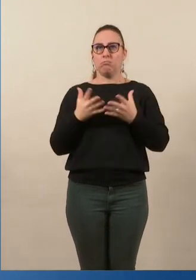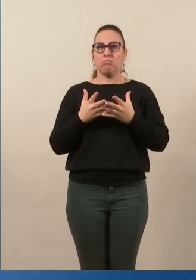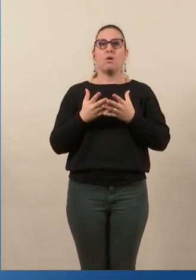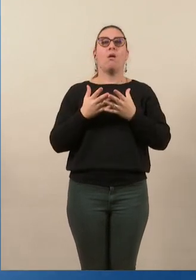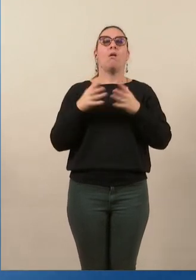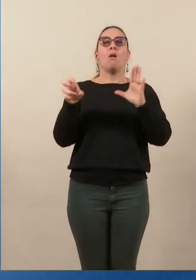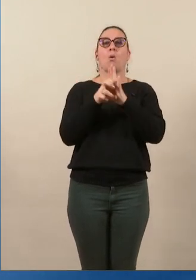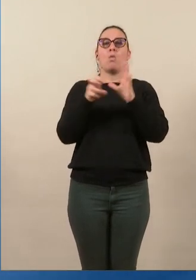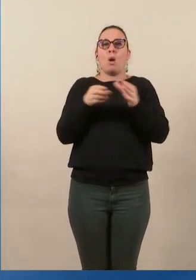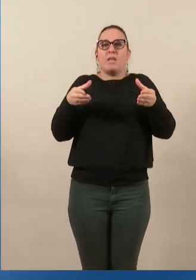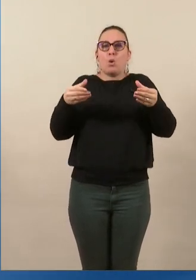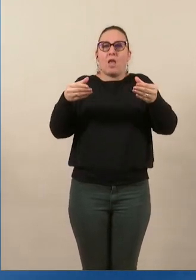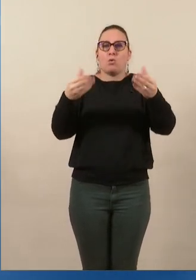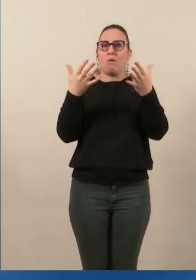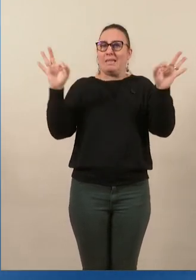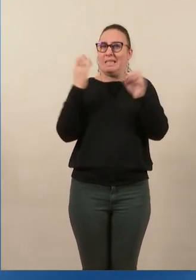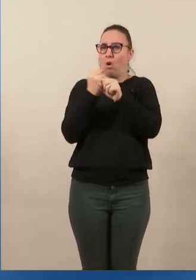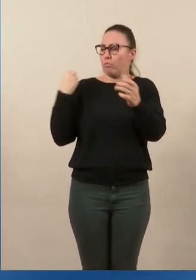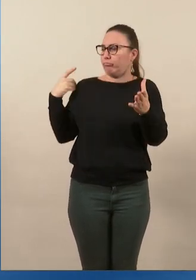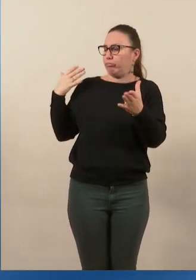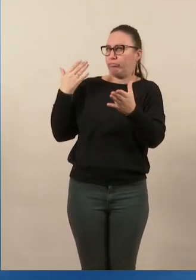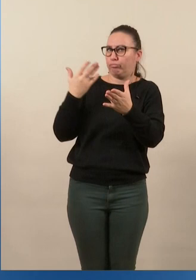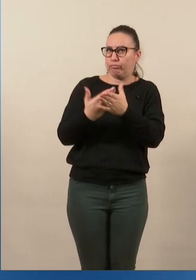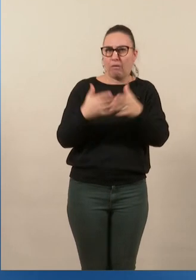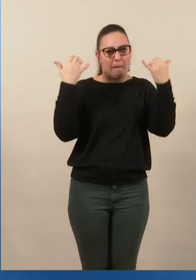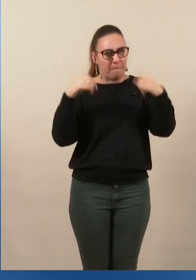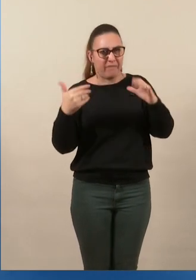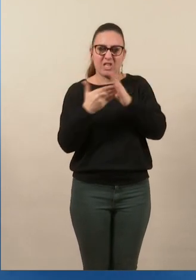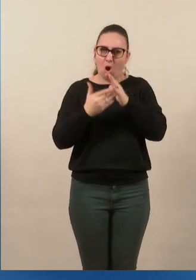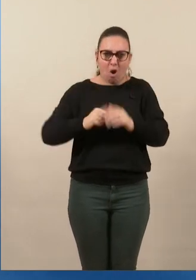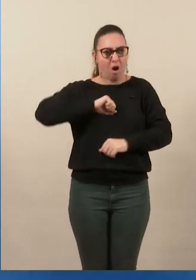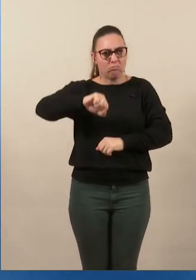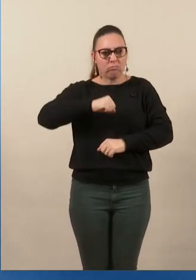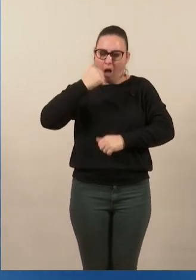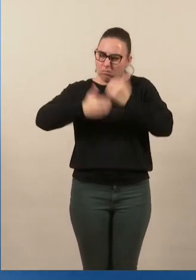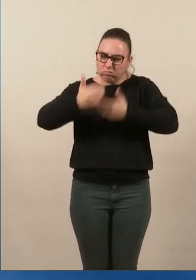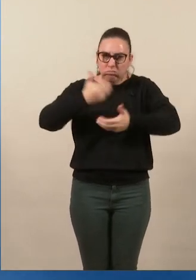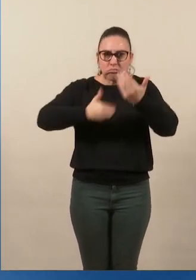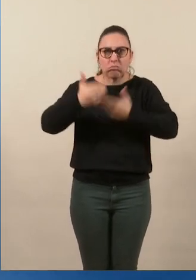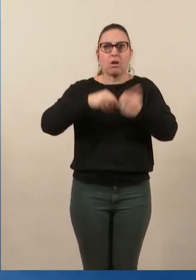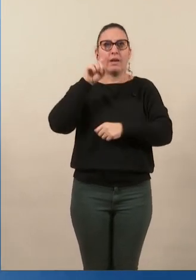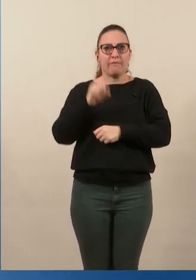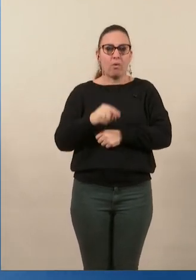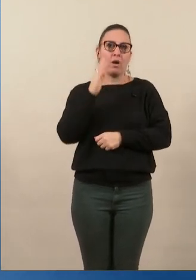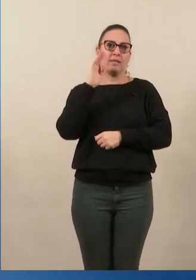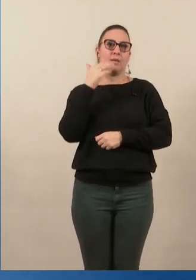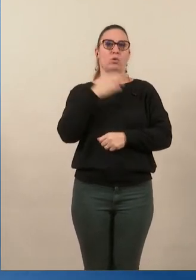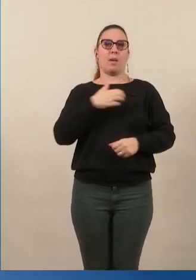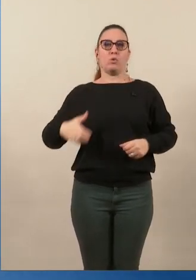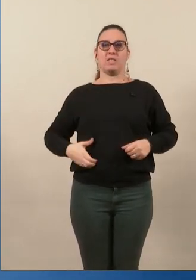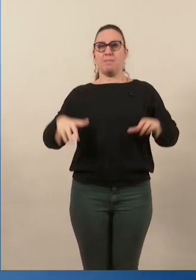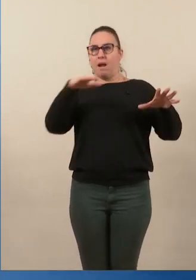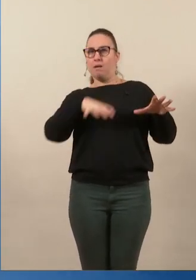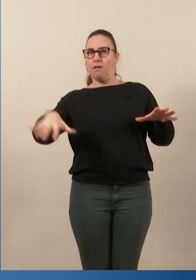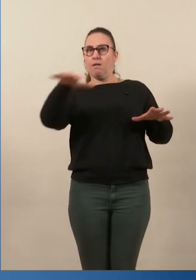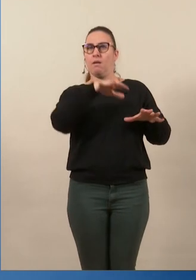Grenoble en 10 ans nous souhaitons accélérer encore la cadence et nous avons euh ainsi à l'échelle municipale